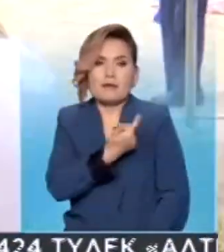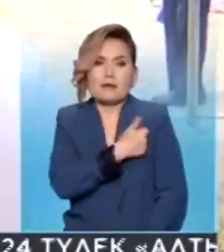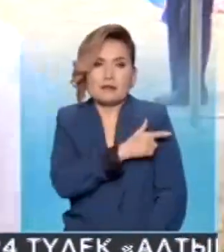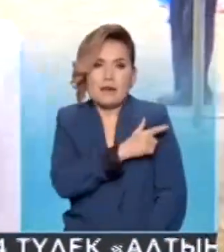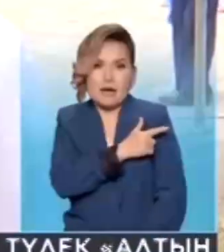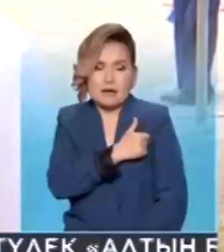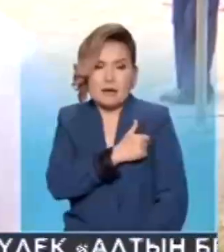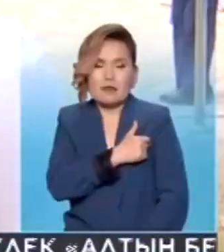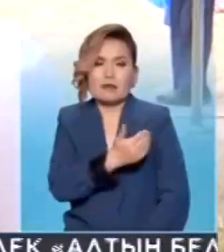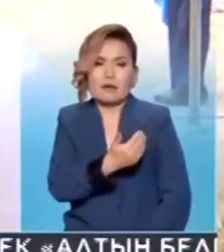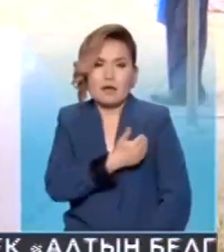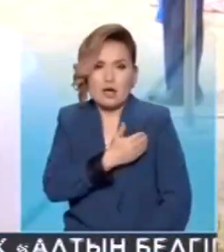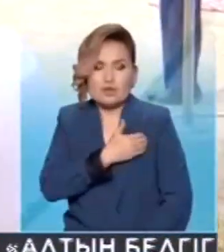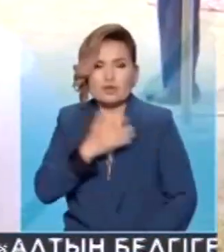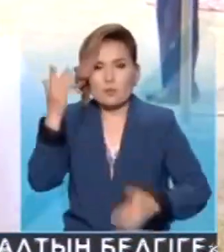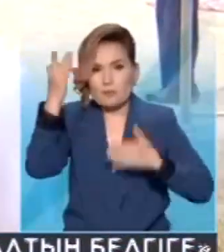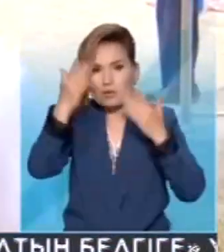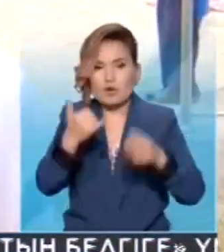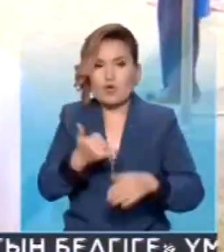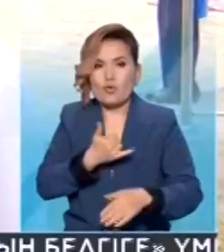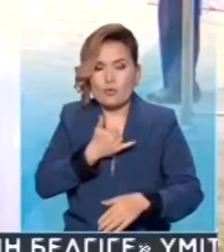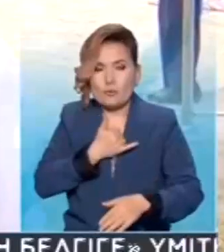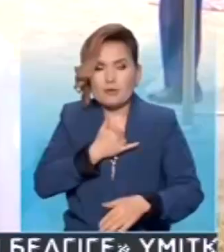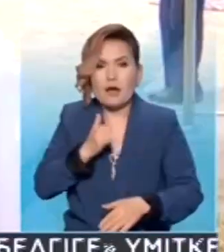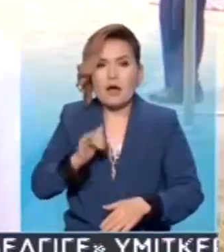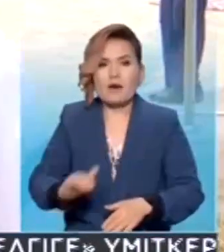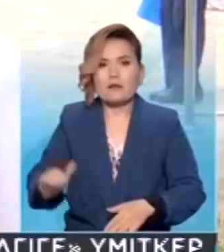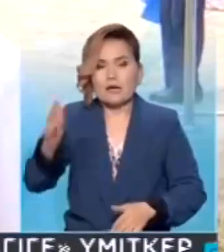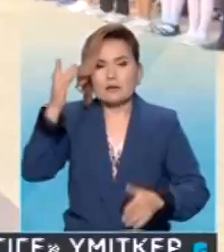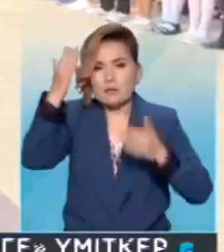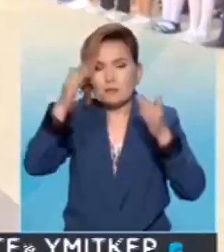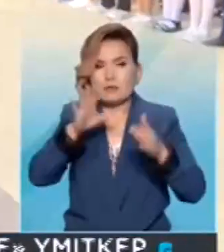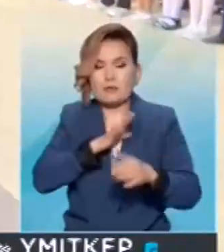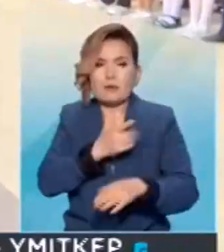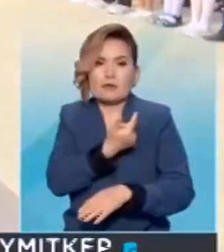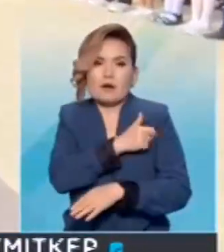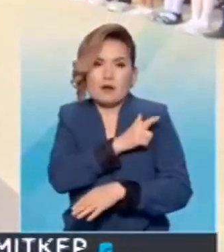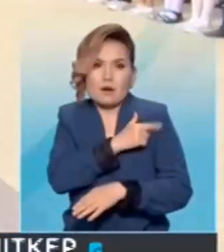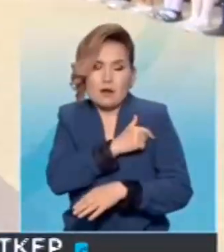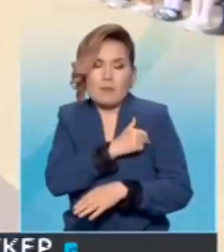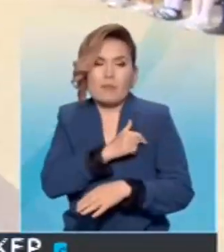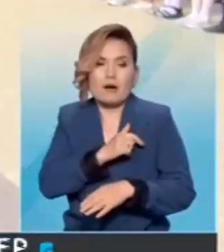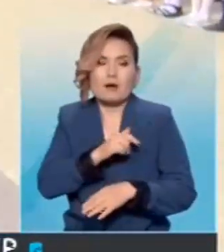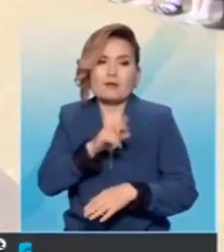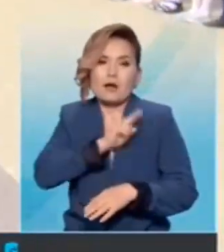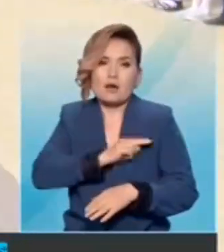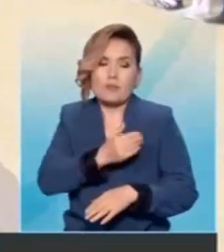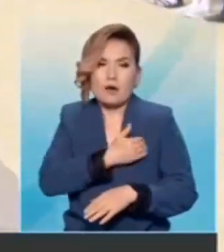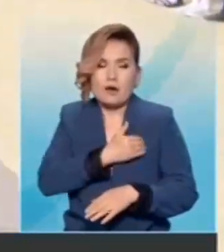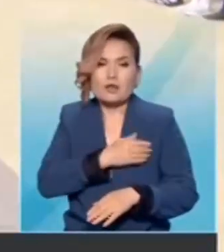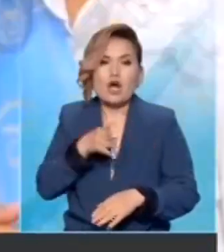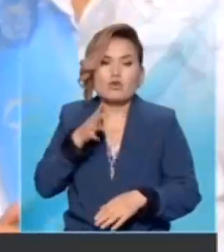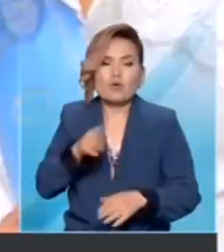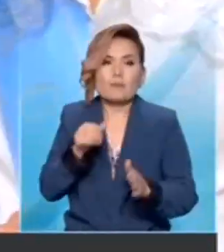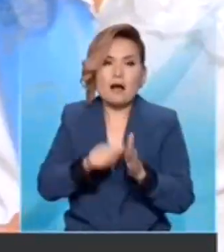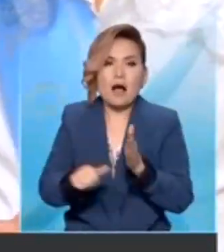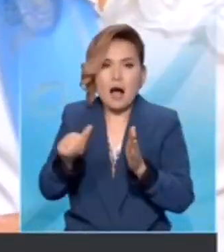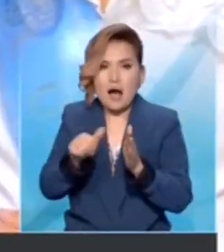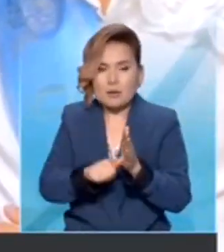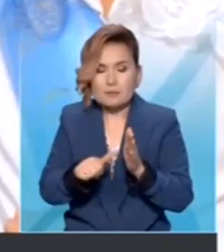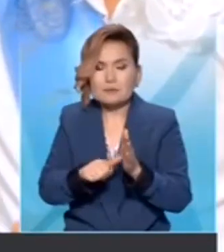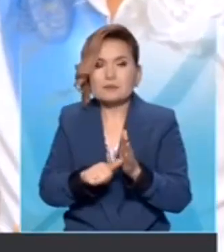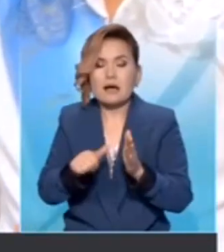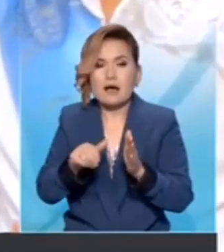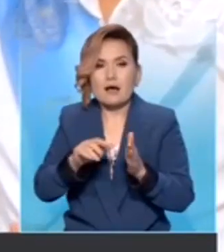келеді. Бала кезімнен армандадым. 7-ші кластан бері уже таңдап қойғанмын. Облыста биыл барлығы 4066 бала 11-ші